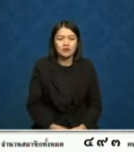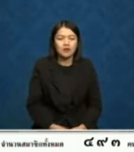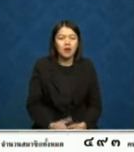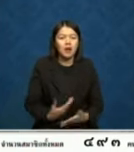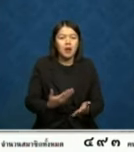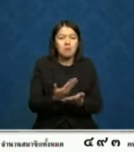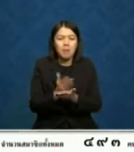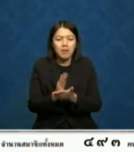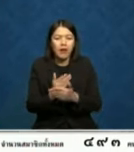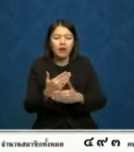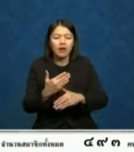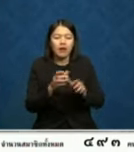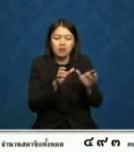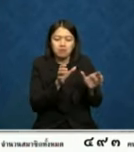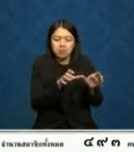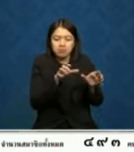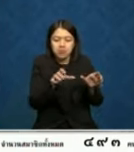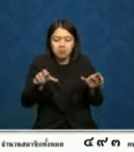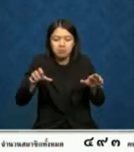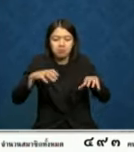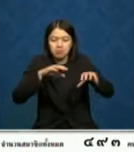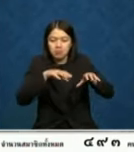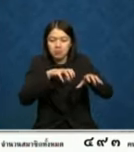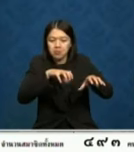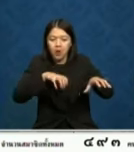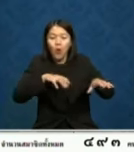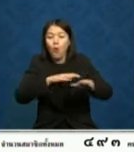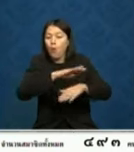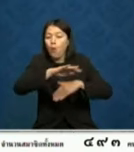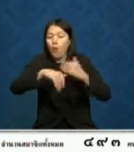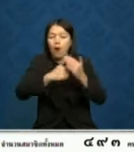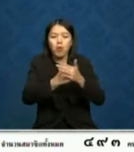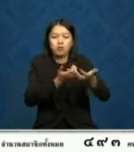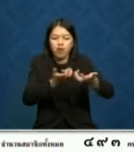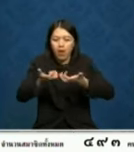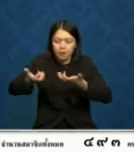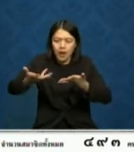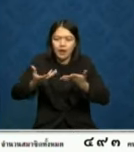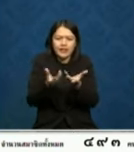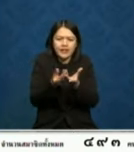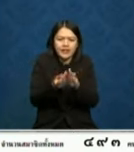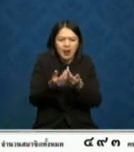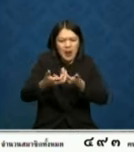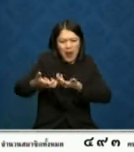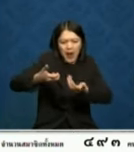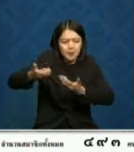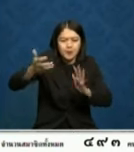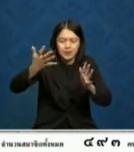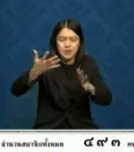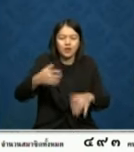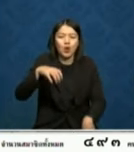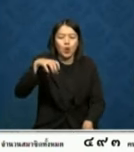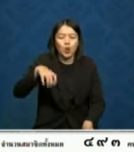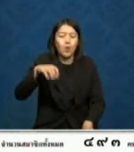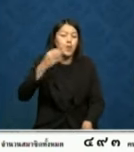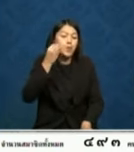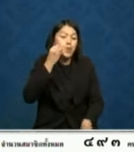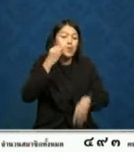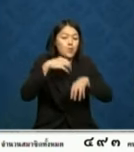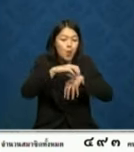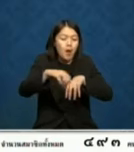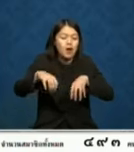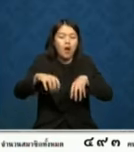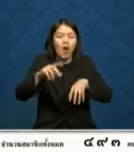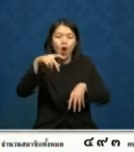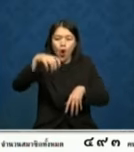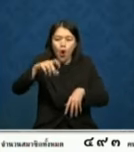ไฟเป็นโบกี้โบกี้นะครับท่านประธานรวมทั้งหมดเพราะว่ามันแยกไม่ได้ที่ดินมันไม่เคยแยกออกจากแต่ละกรมครับในหมู่บ้านเนี่ยมันจะมีกี่